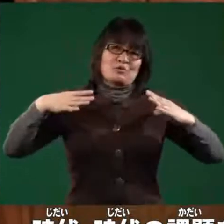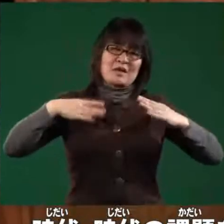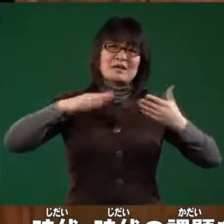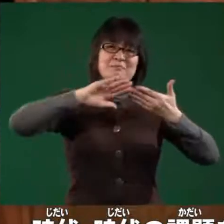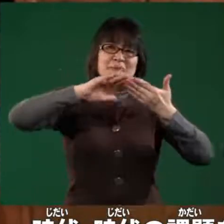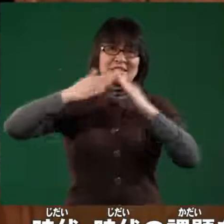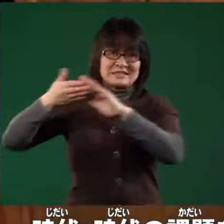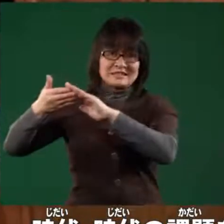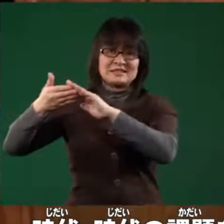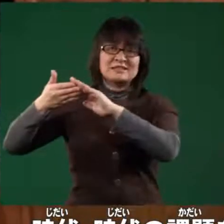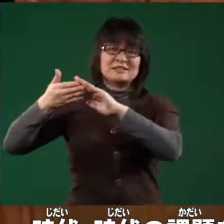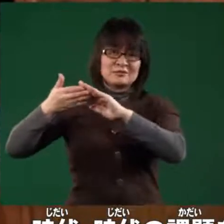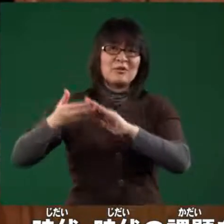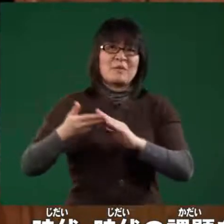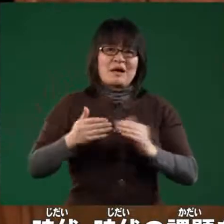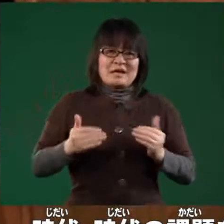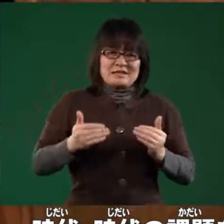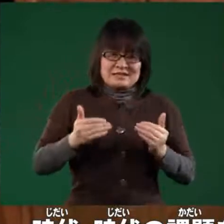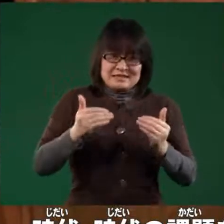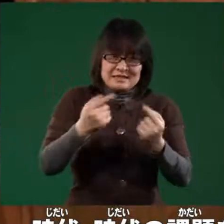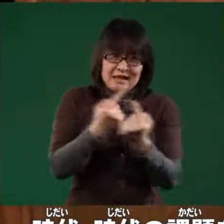と進化をしてまいりました。